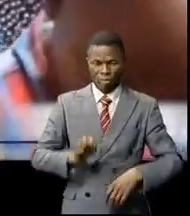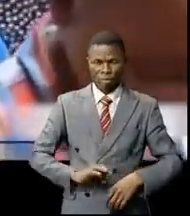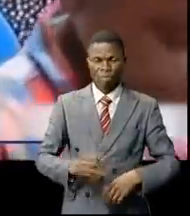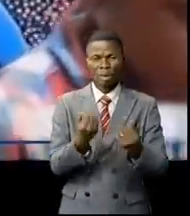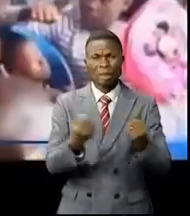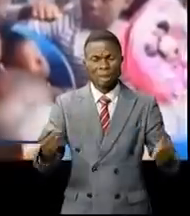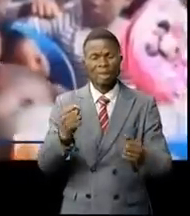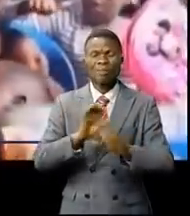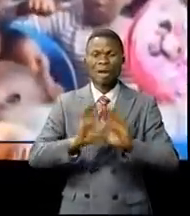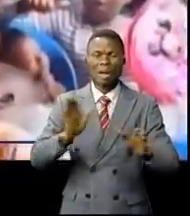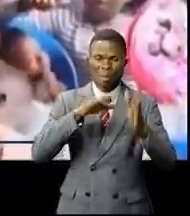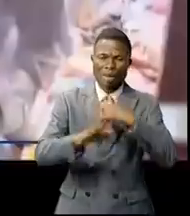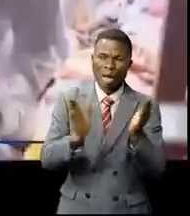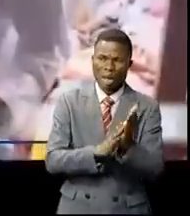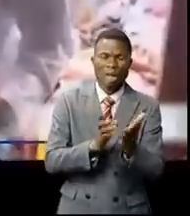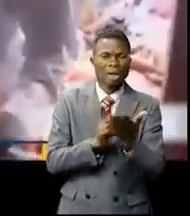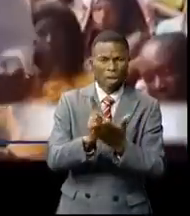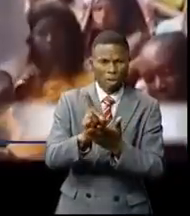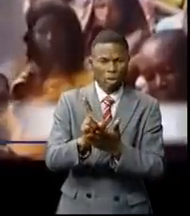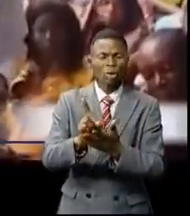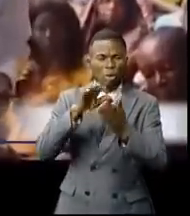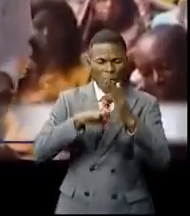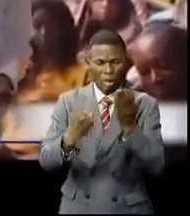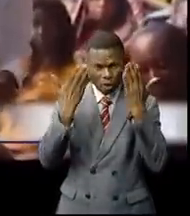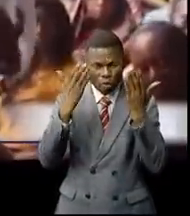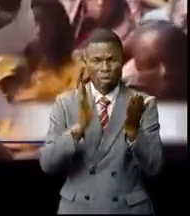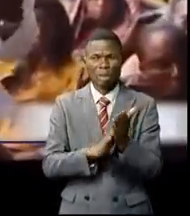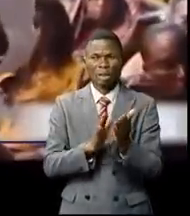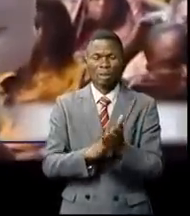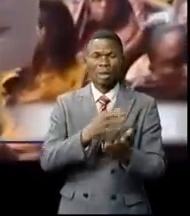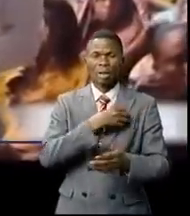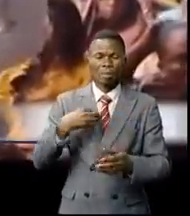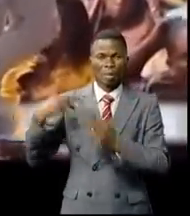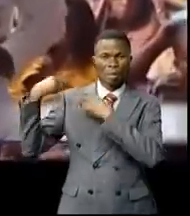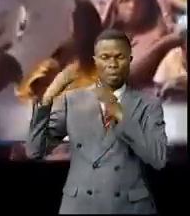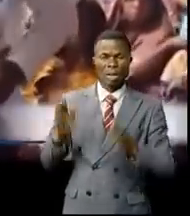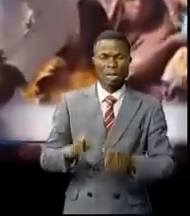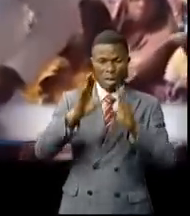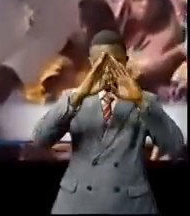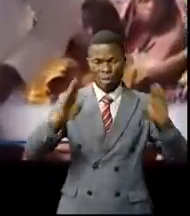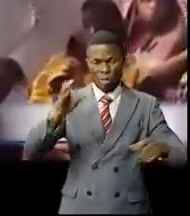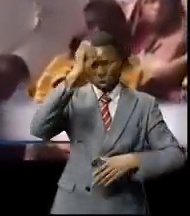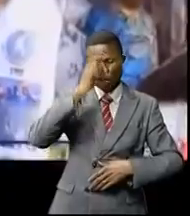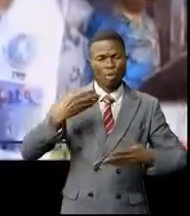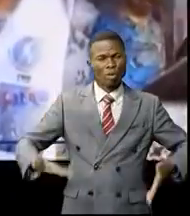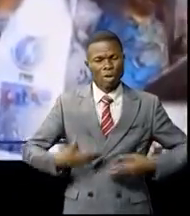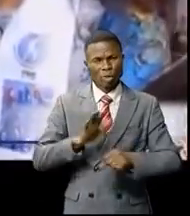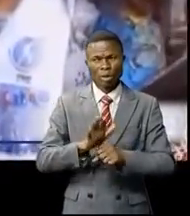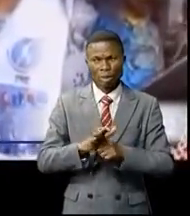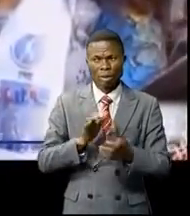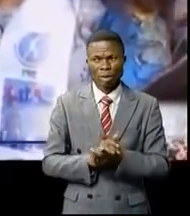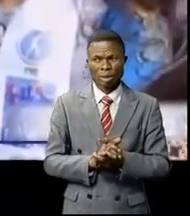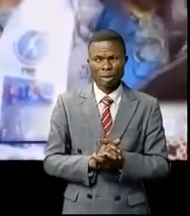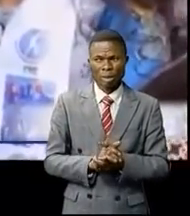scolarité ont aussi le droit d'aller à l'école la responsable de l'orphelinat s'en réjouit nous avons